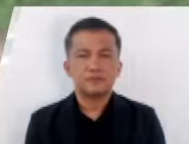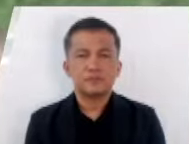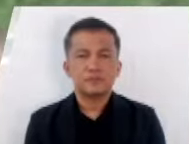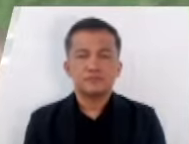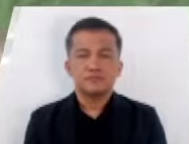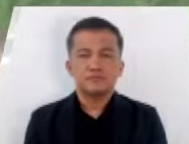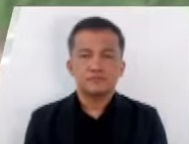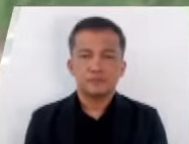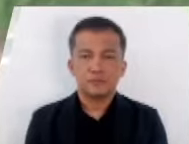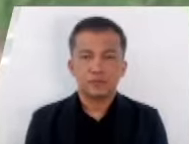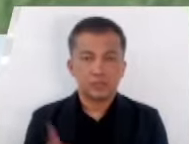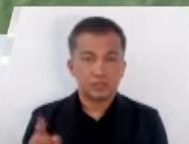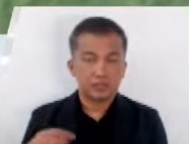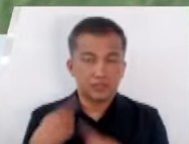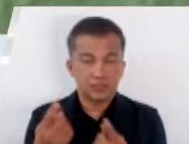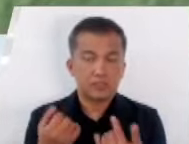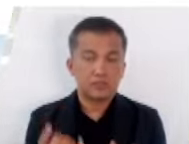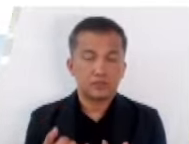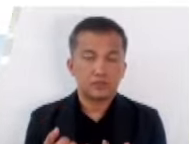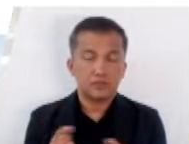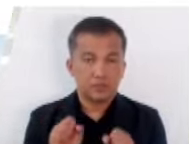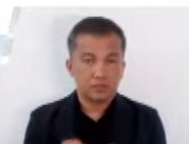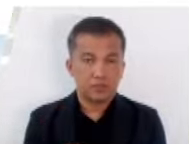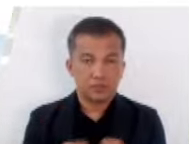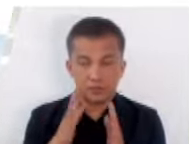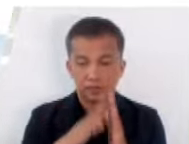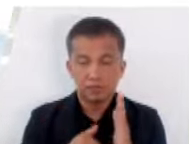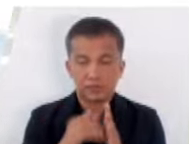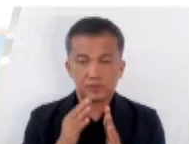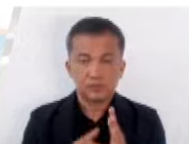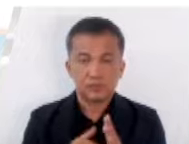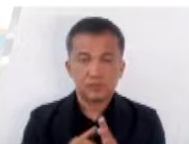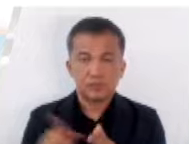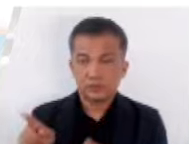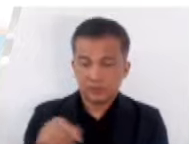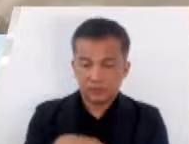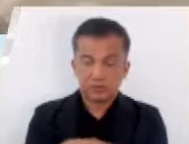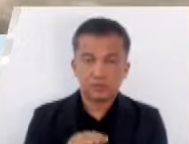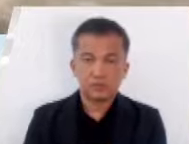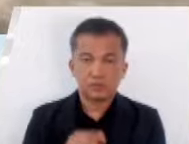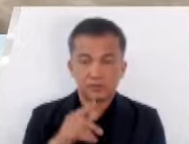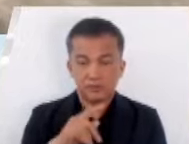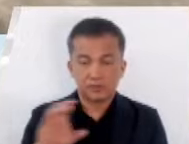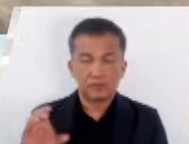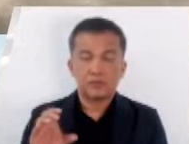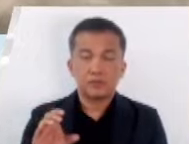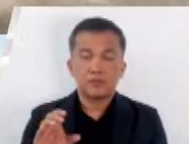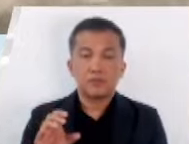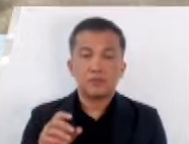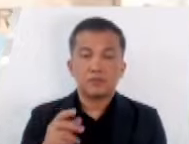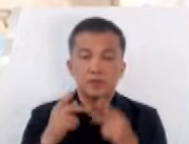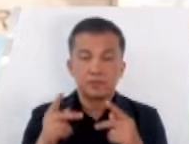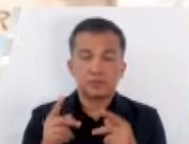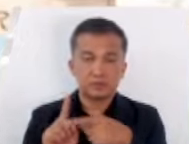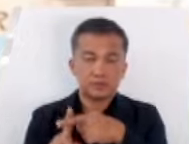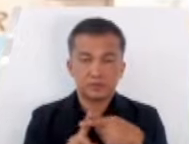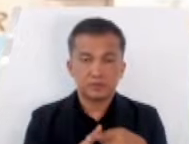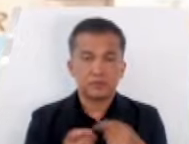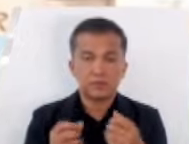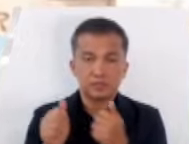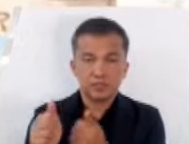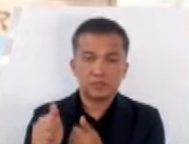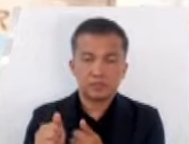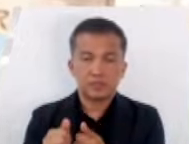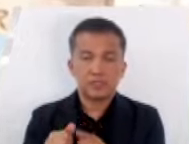Dahil hanggang ngayong araw na lang pwedeng magpintura sa nicho sa Pasay Public Cemetery, marami na naghahabol para linisin at ayusin